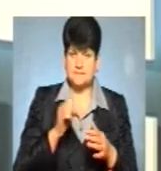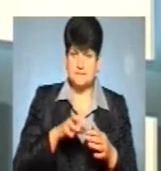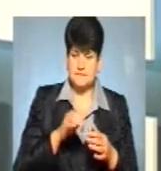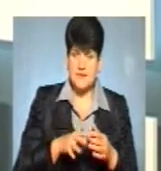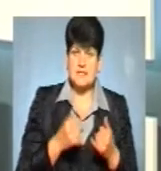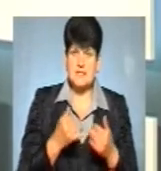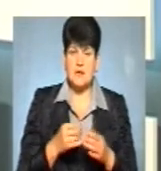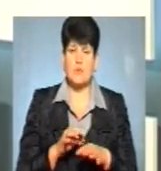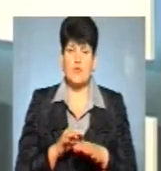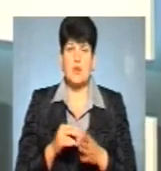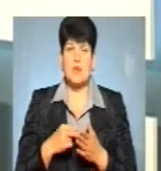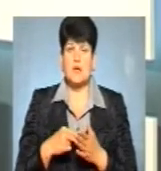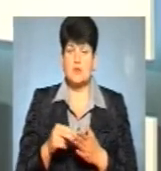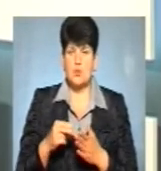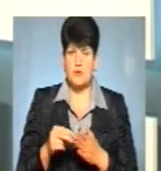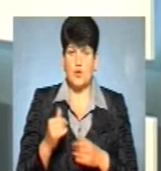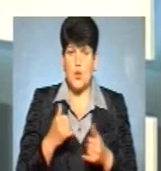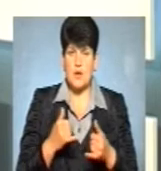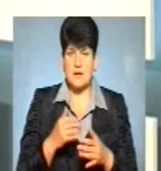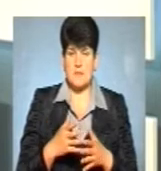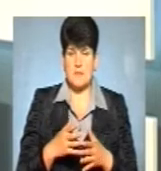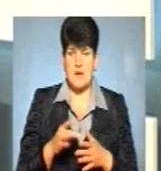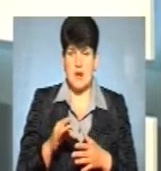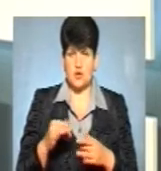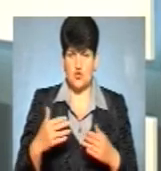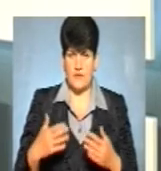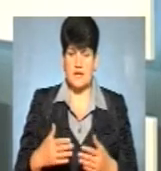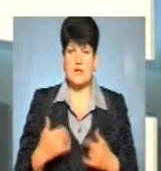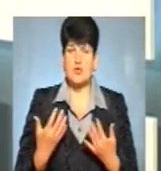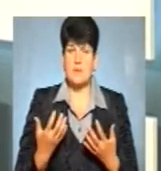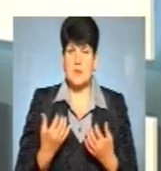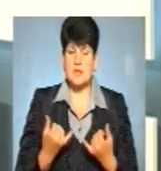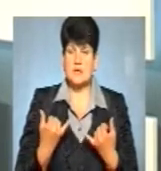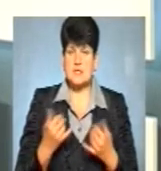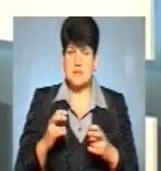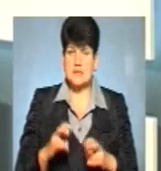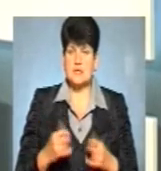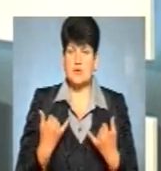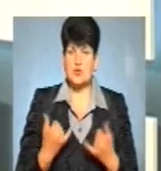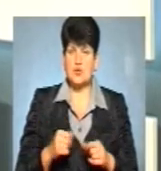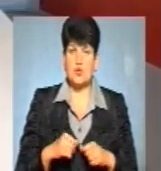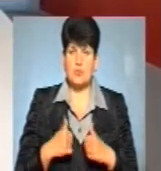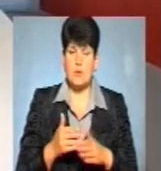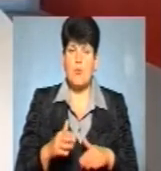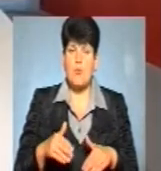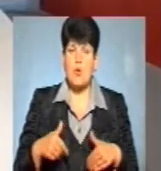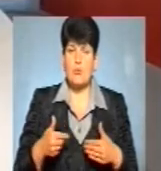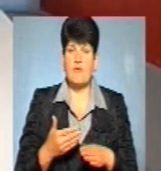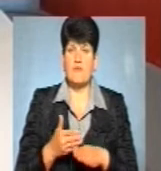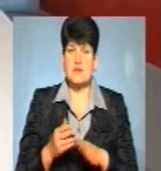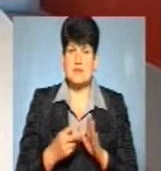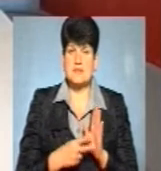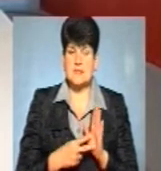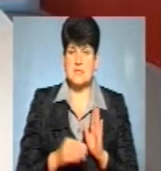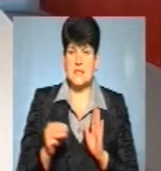проводили закупівлю цих хімречовин. Якщо брати засідання сьогоднішньої комісії, то пропонувалося виділення близько